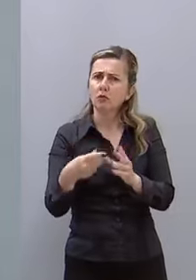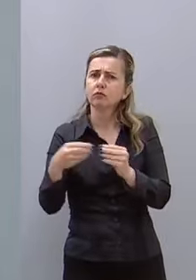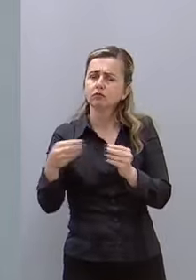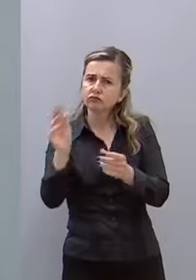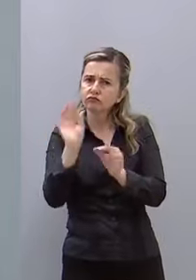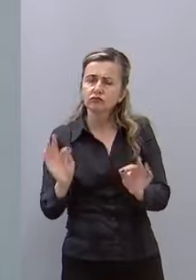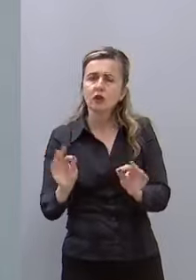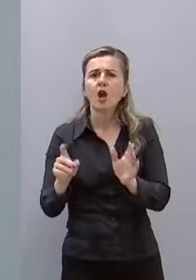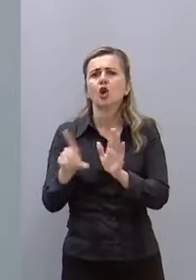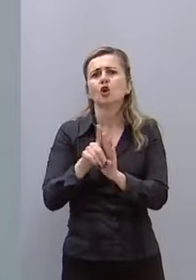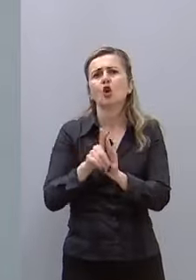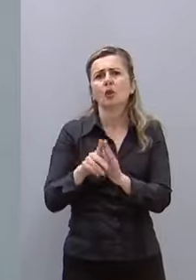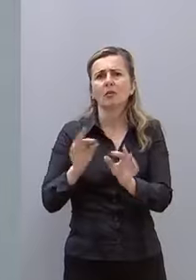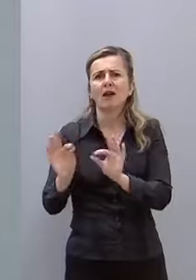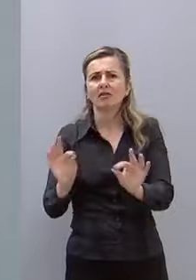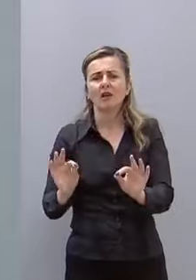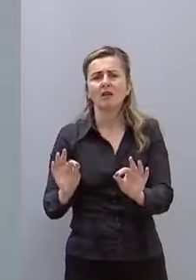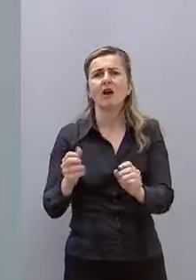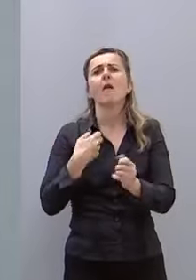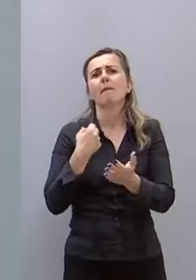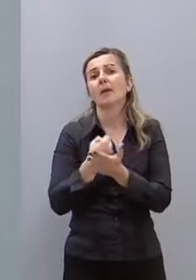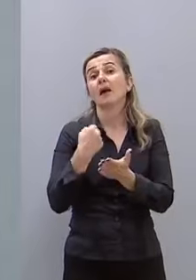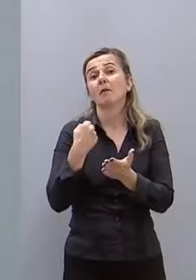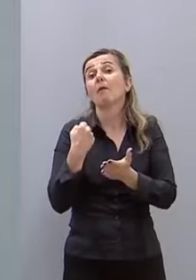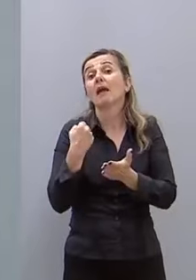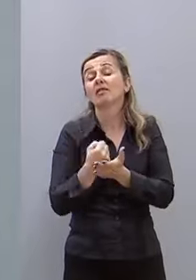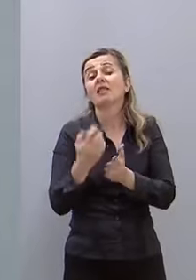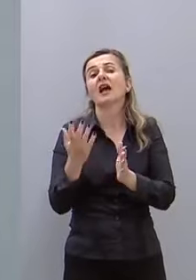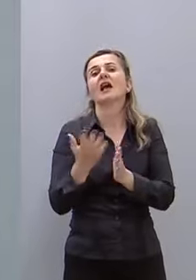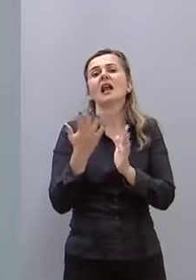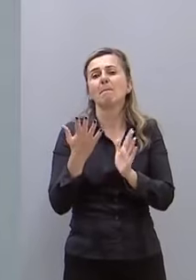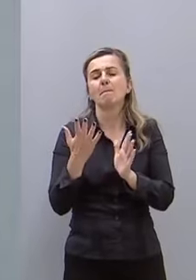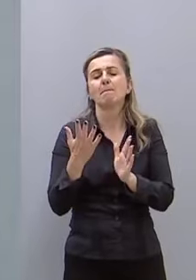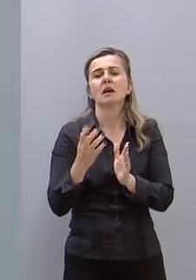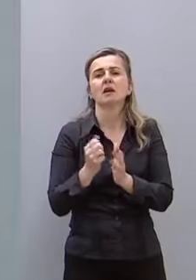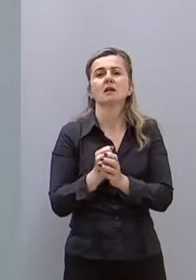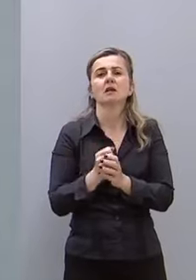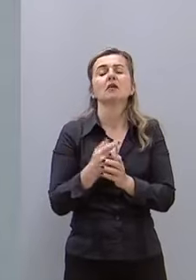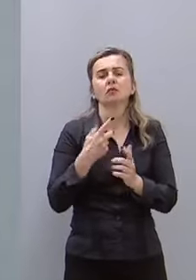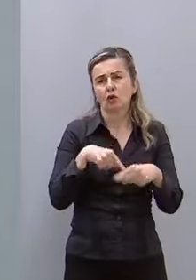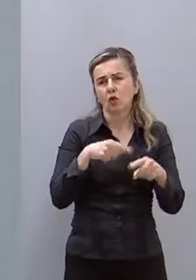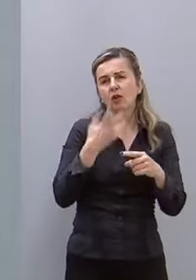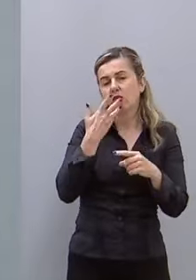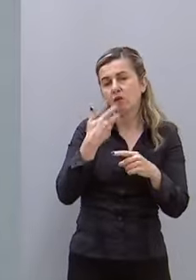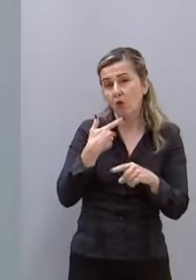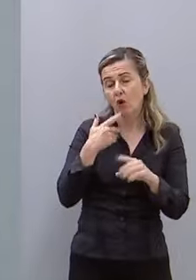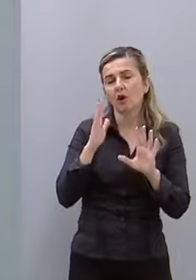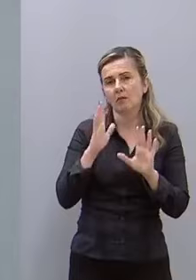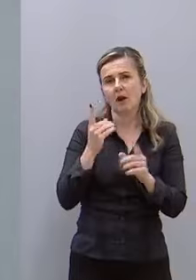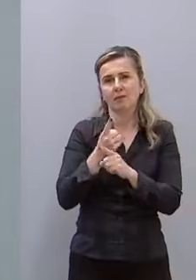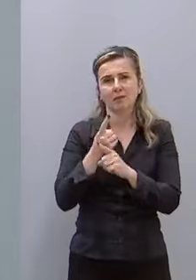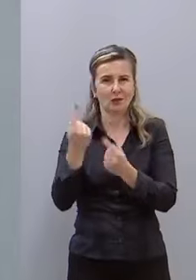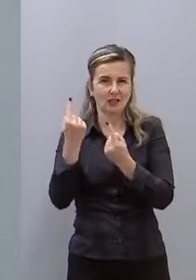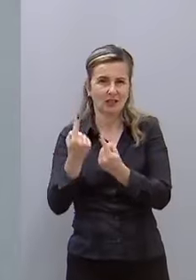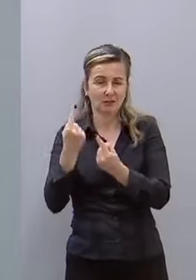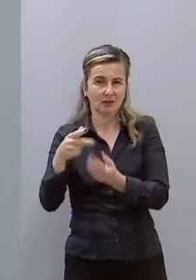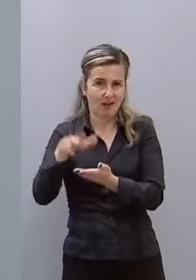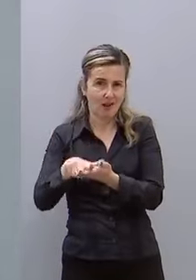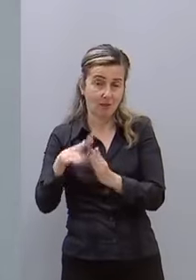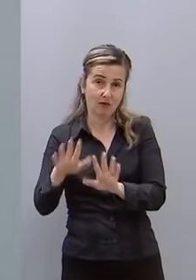che ci permetterebbe di dico permetterebbe perché da parte nostra c'è la volontà di non andare allo scontro con